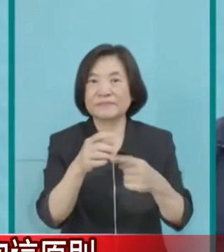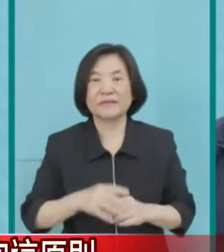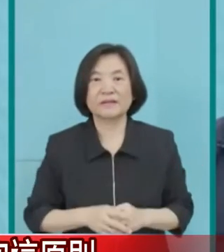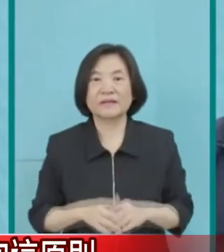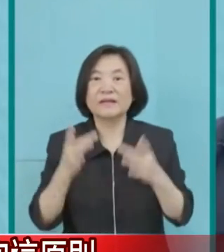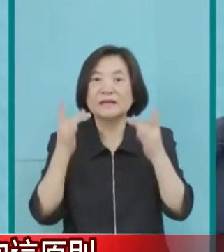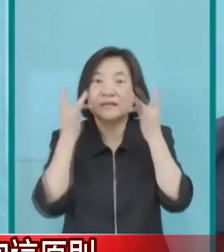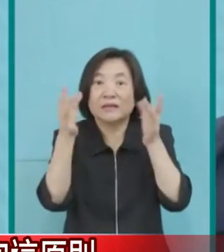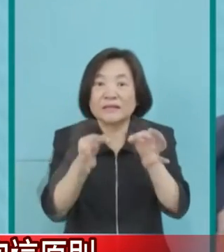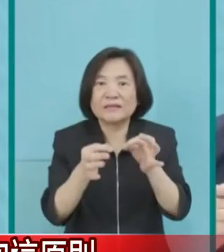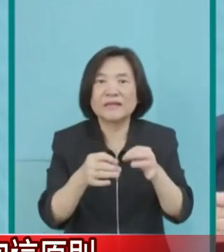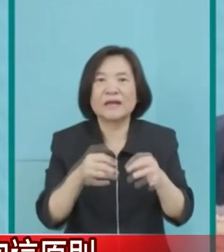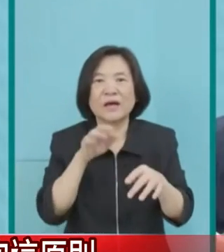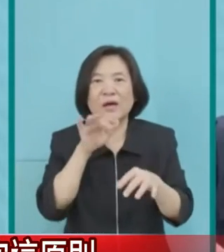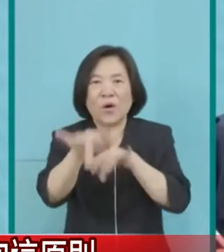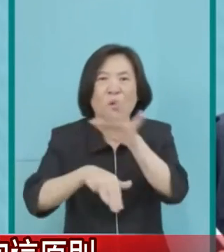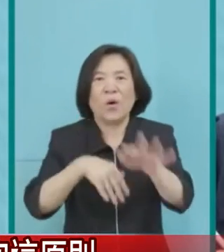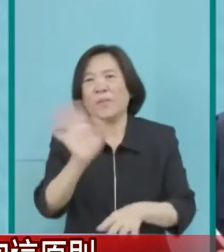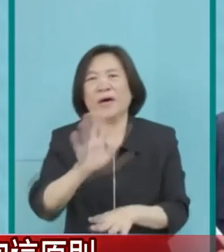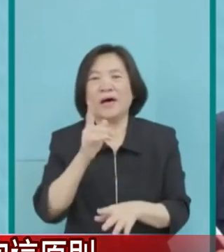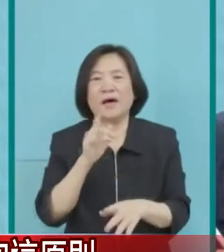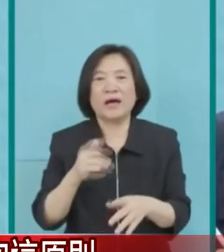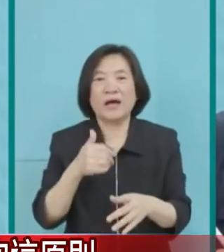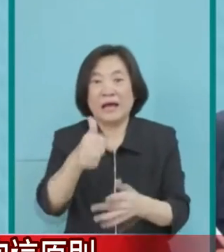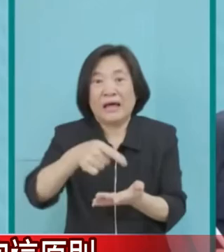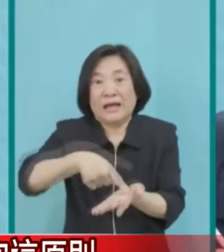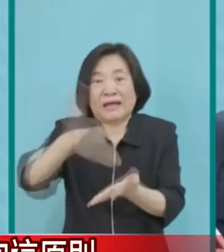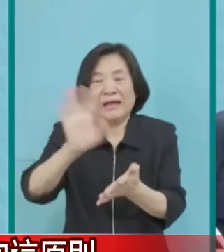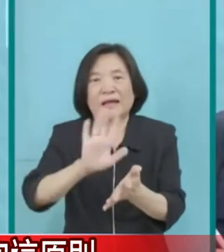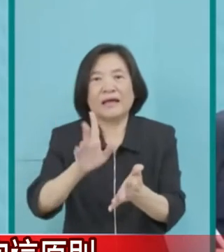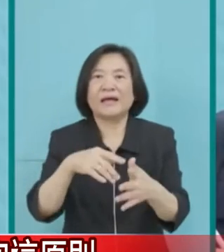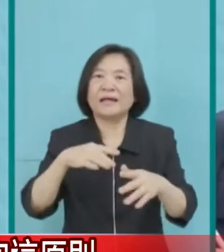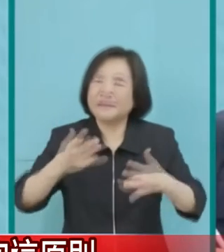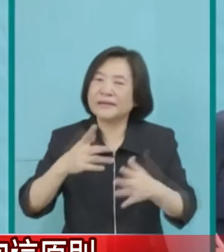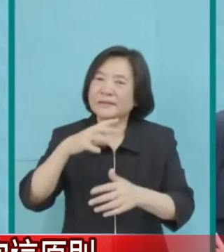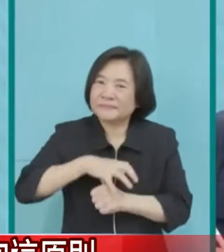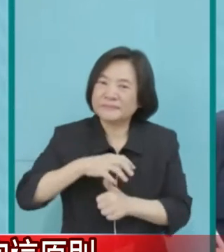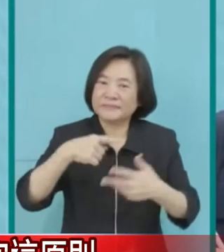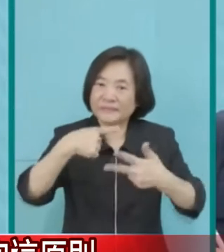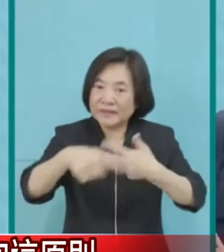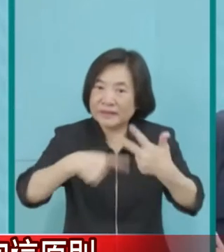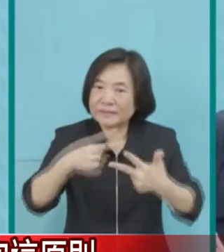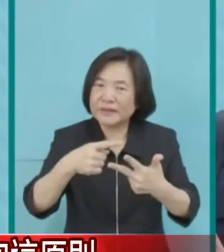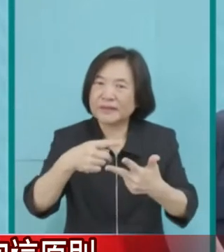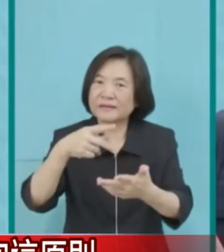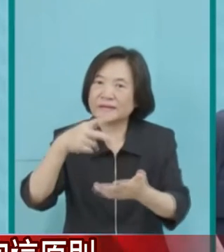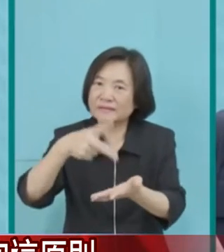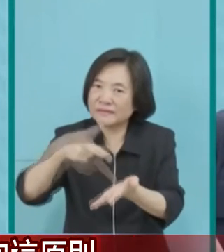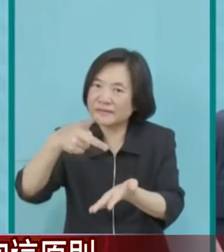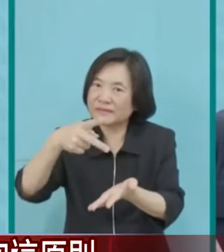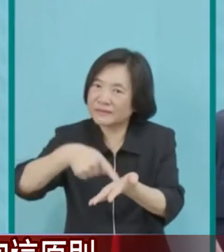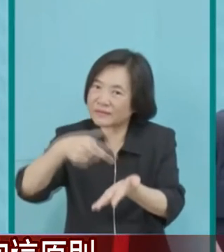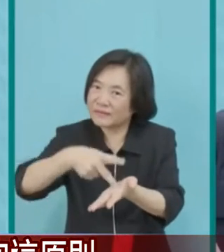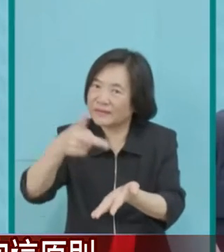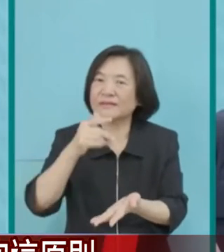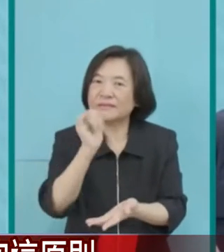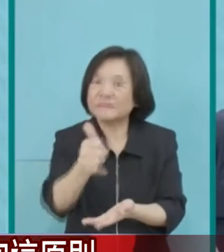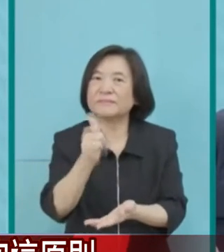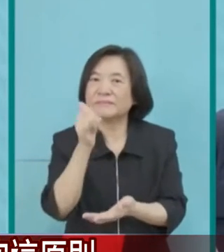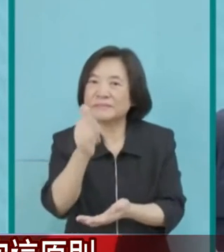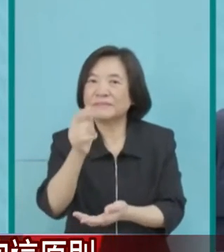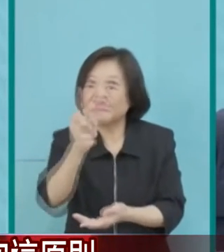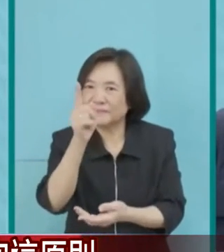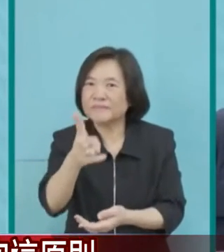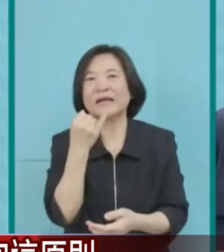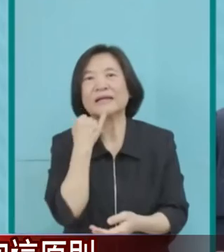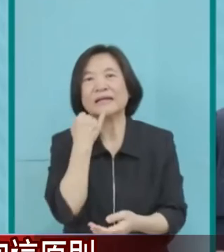去市场的次数，你就让自己自我约束，一个礼拜哈才买两次，哦，去市场的次数减